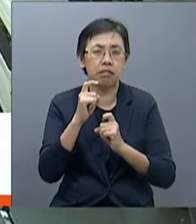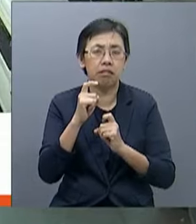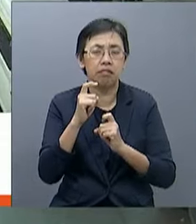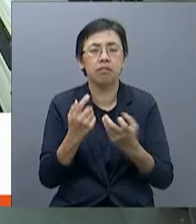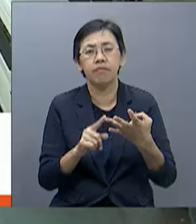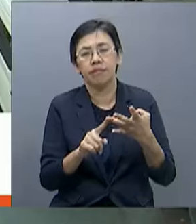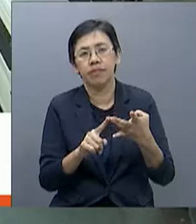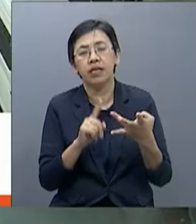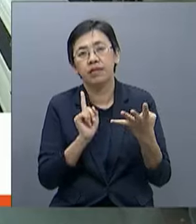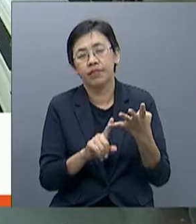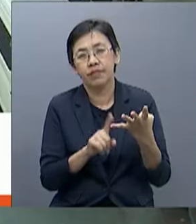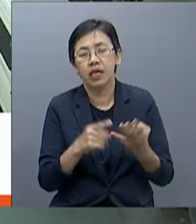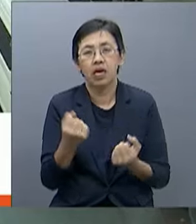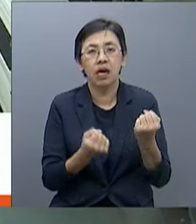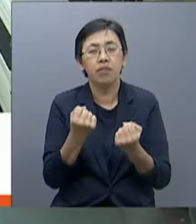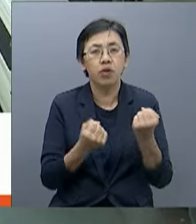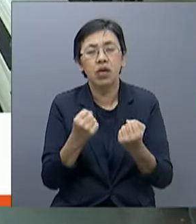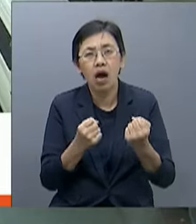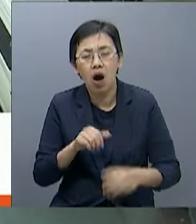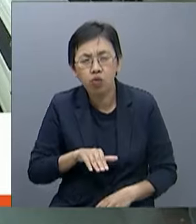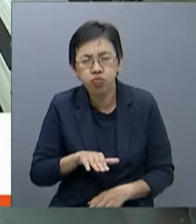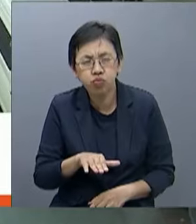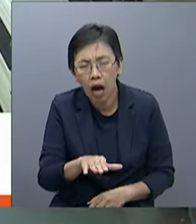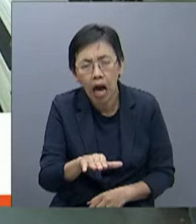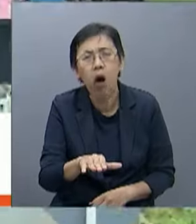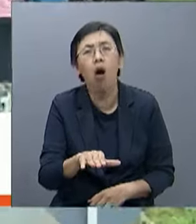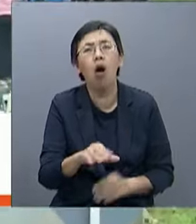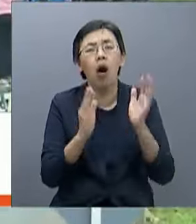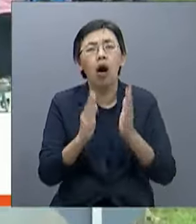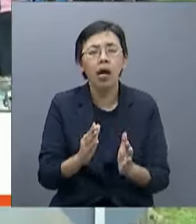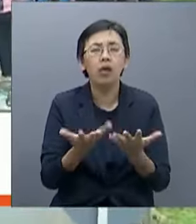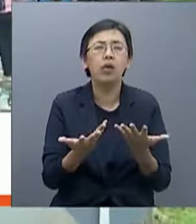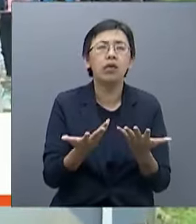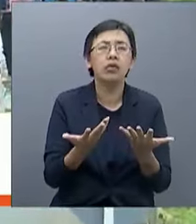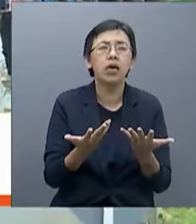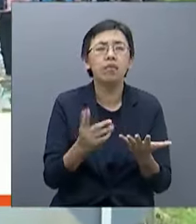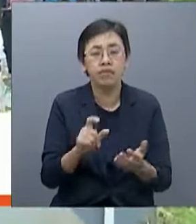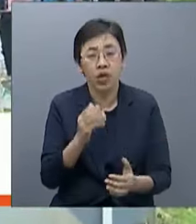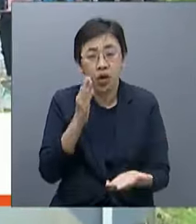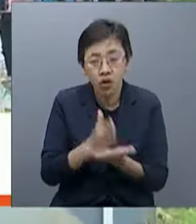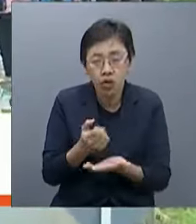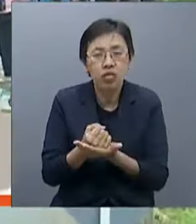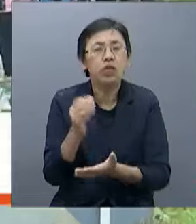จิตใจและขับรถในทางก่อให้เกิดความเสียหายแก่บุคคลและไม่หยุดรถให้การช่